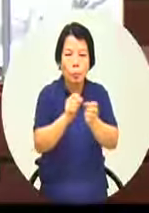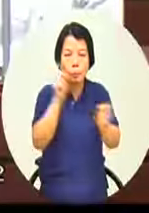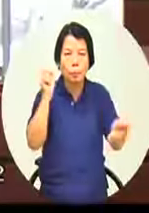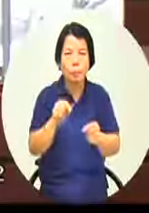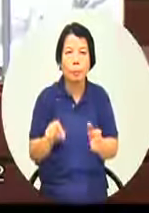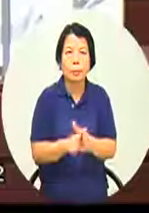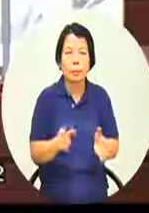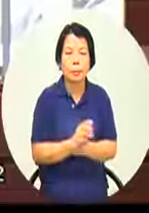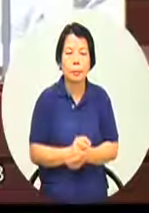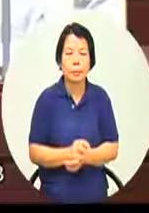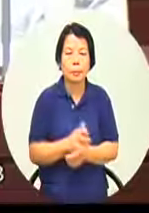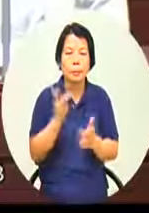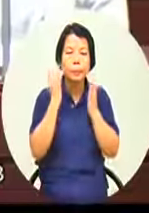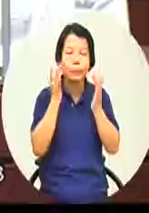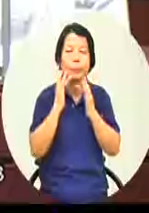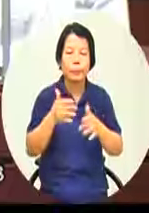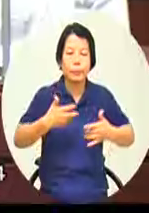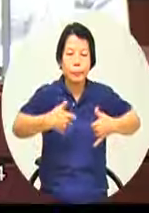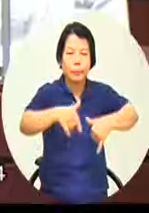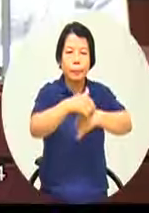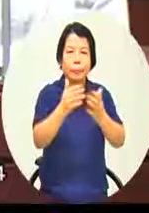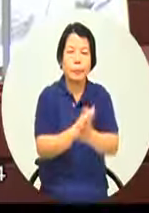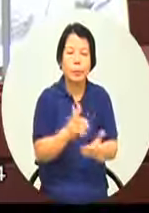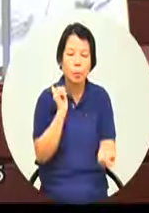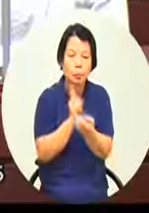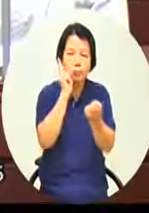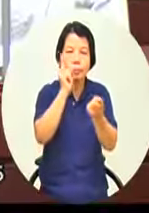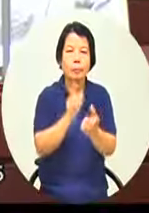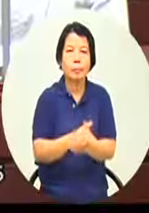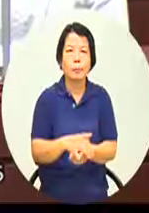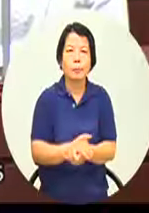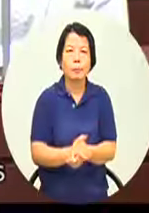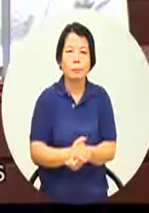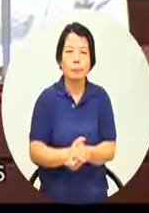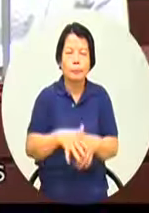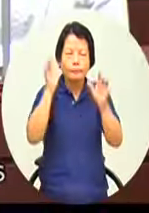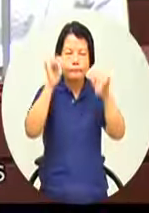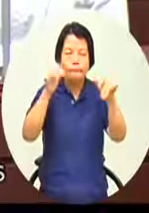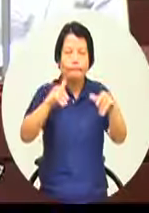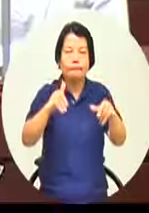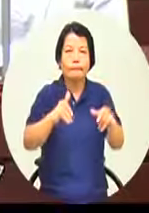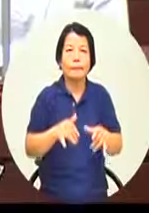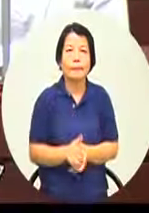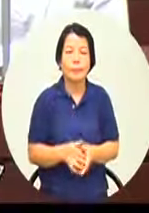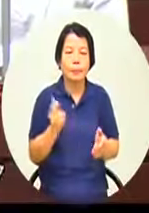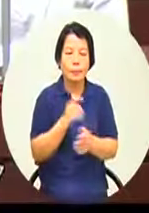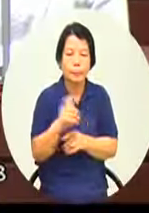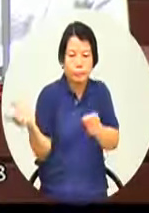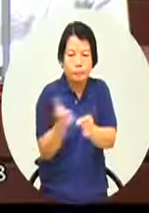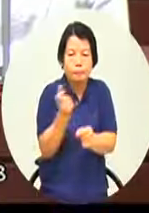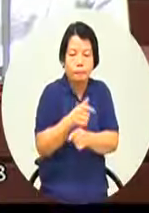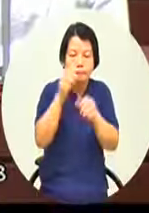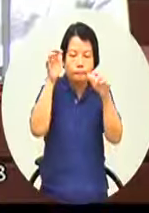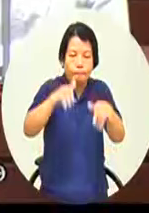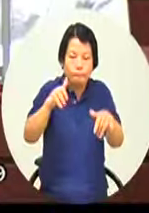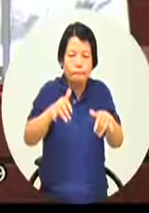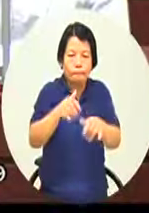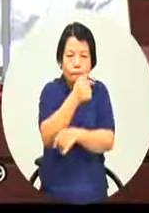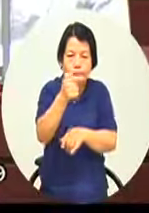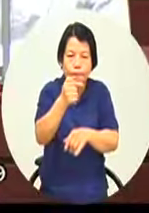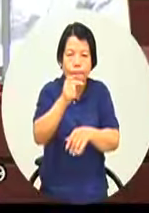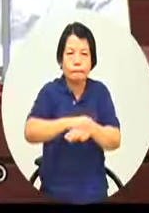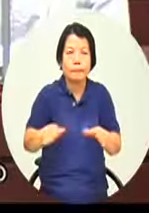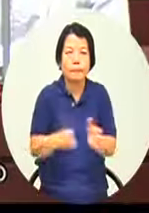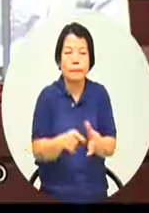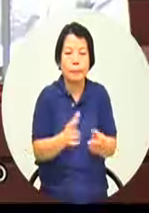个花安街那个区域，它如果说碰到那种暴潮、哦、如果说台风的这种暴潮，它的这一